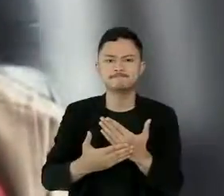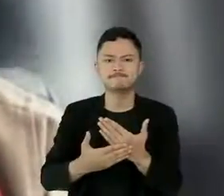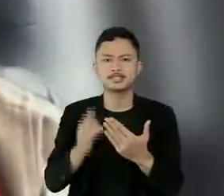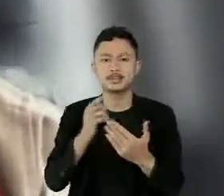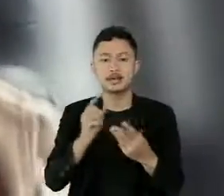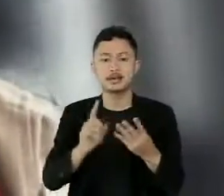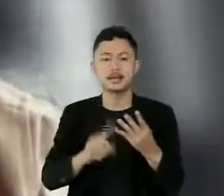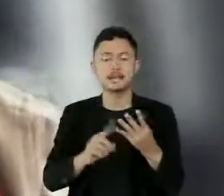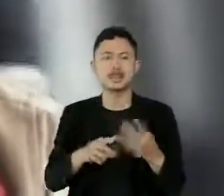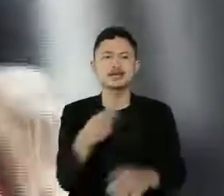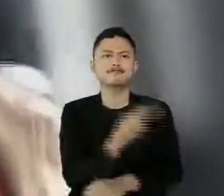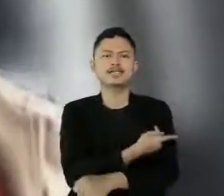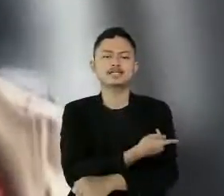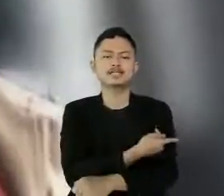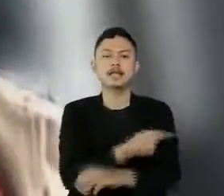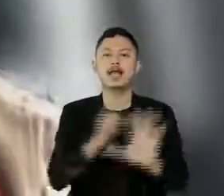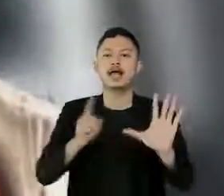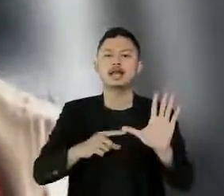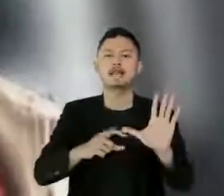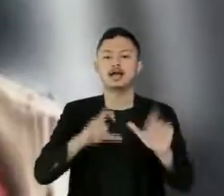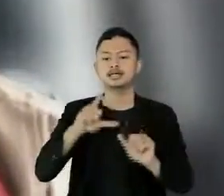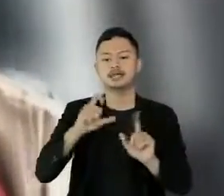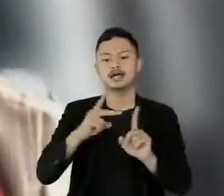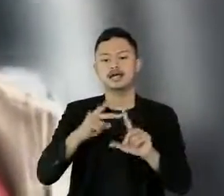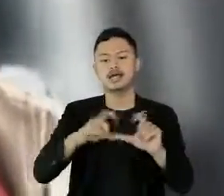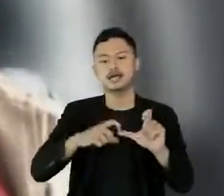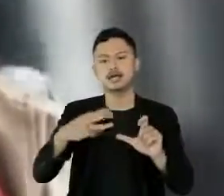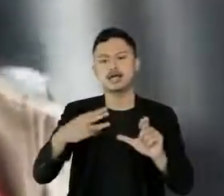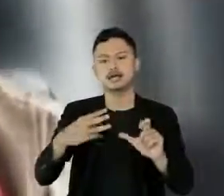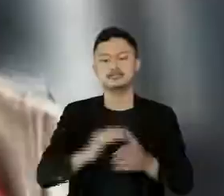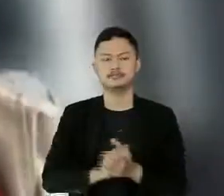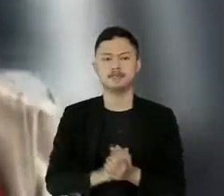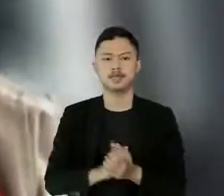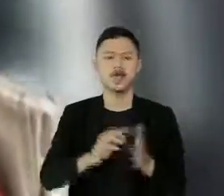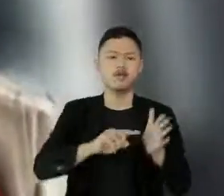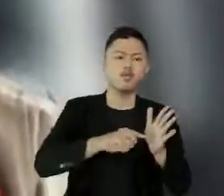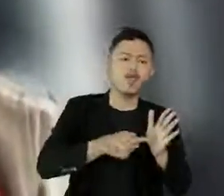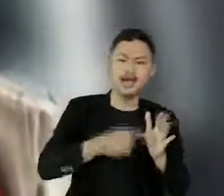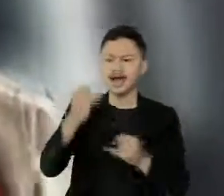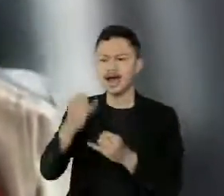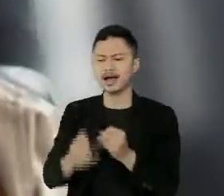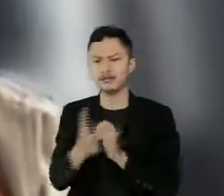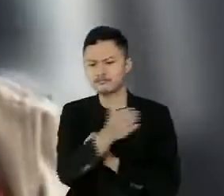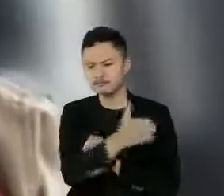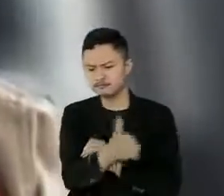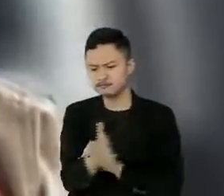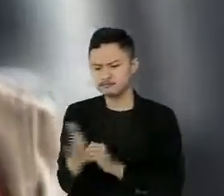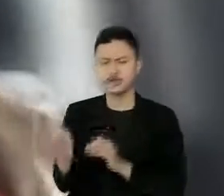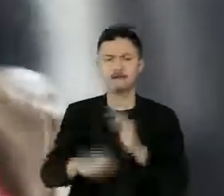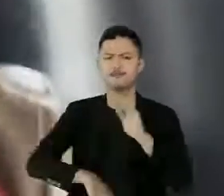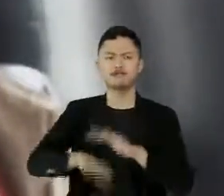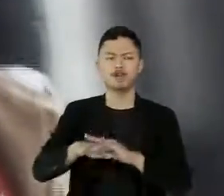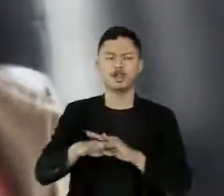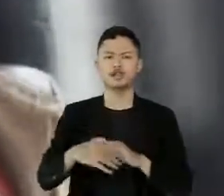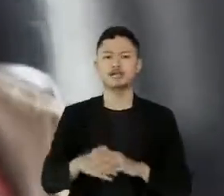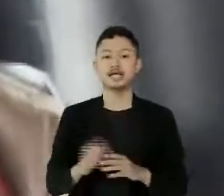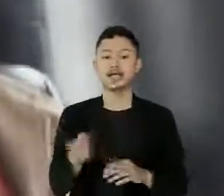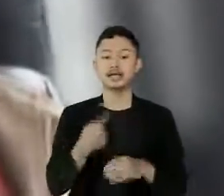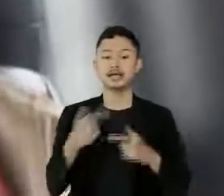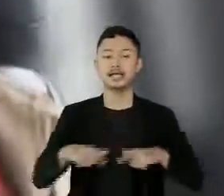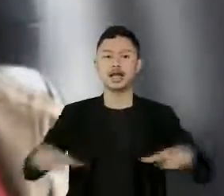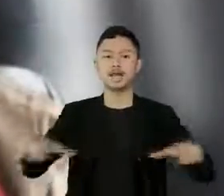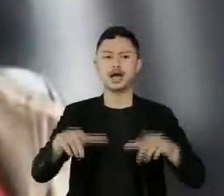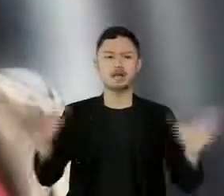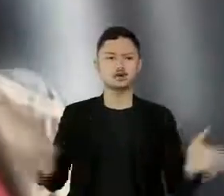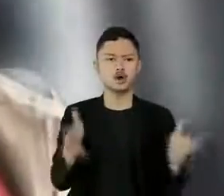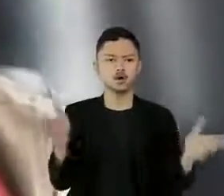dan CHSE secara end to end, ini yang ingin kami dorong. Makanya kami terus ada di lapangan